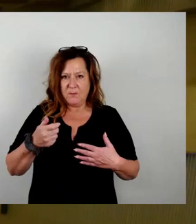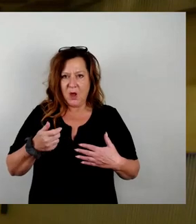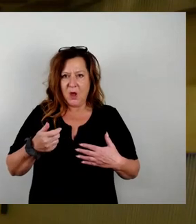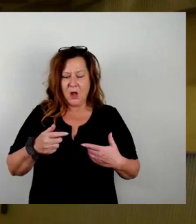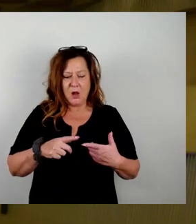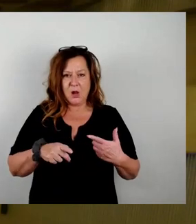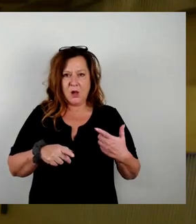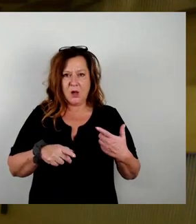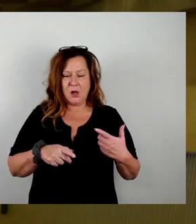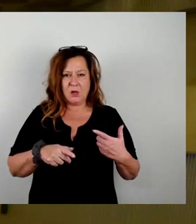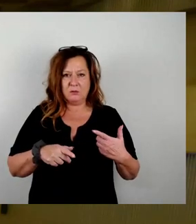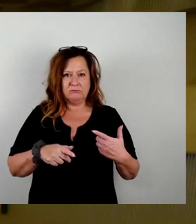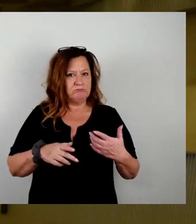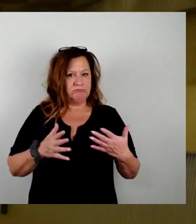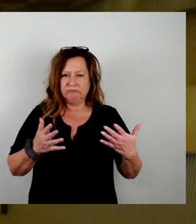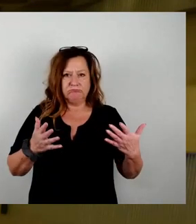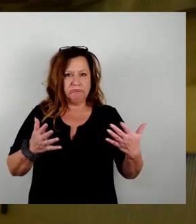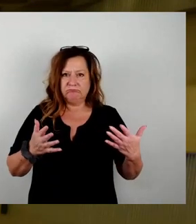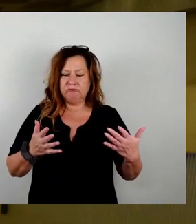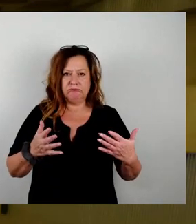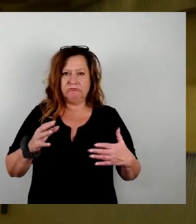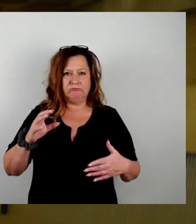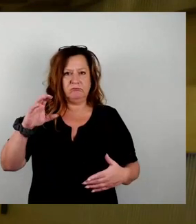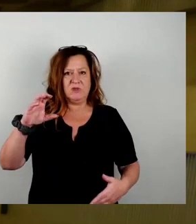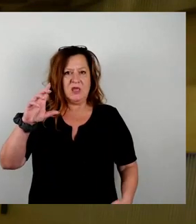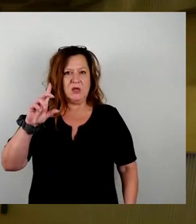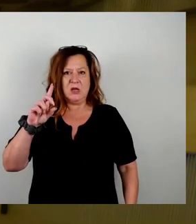der Fraktionsrunde? Nein. CDU, Herr Böhm.